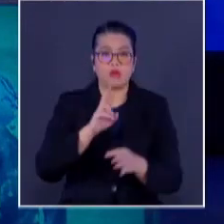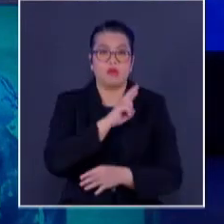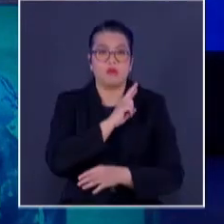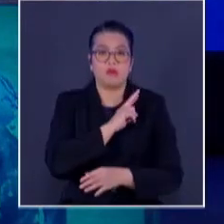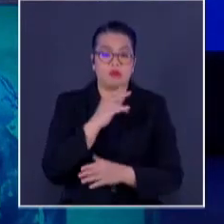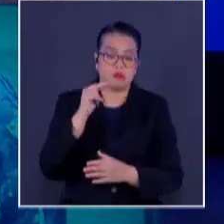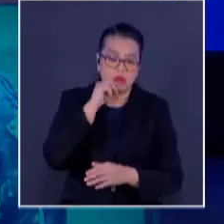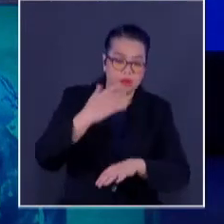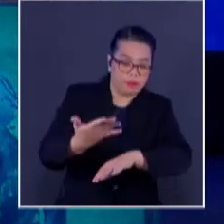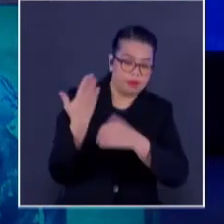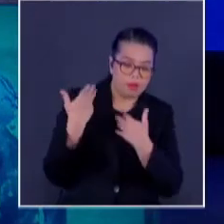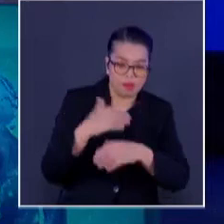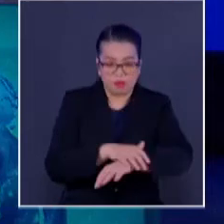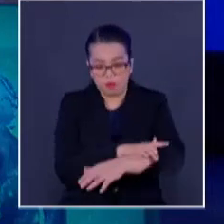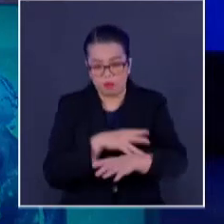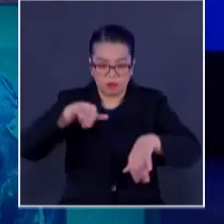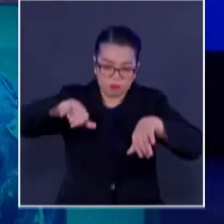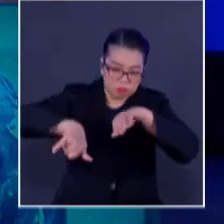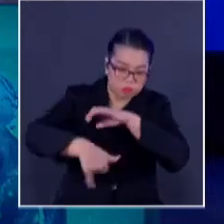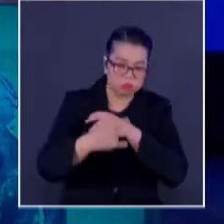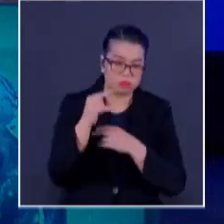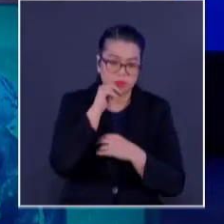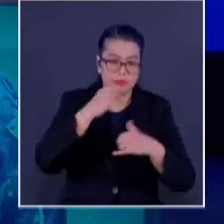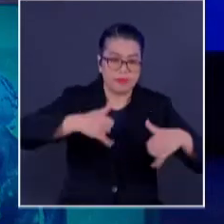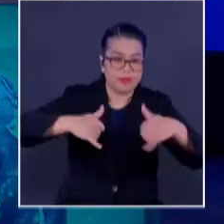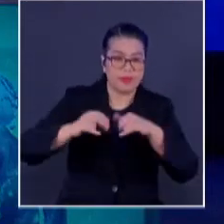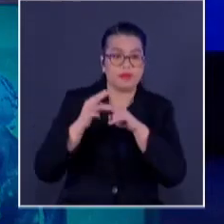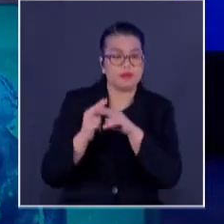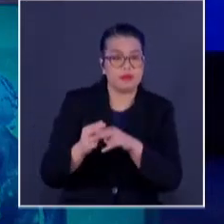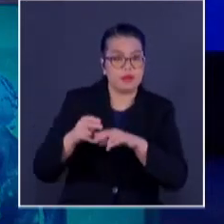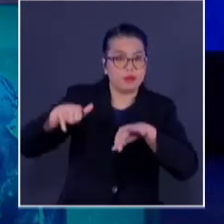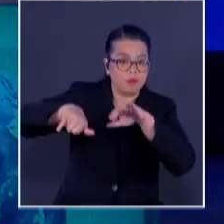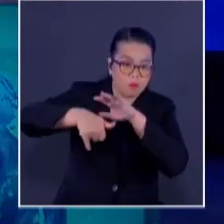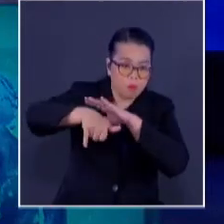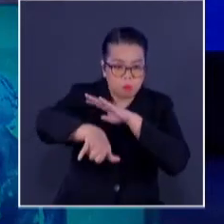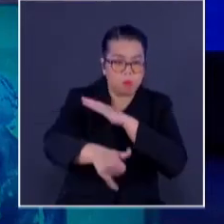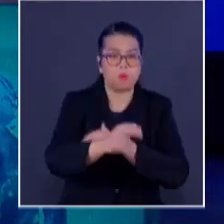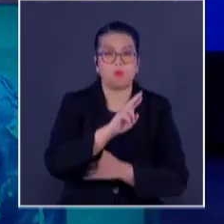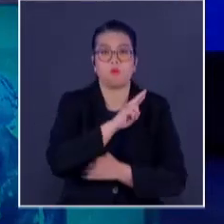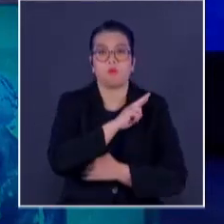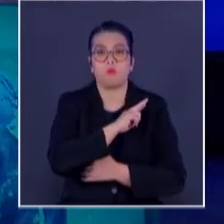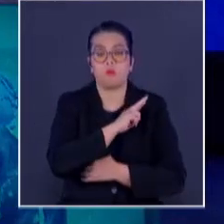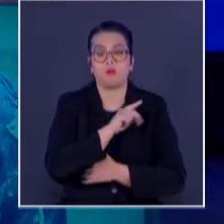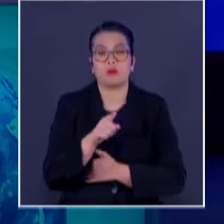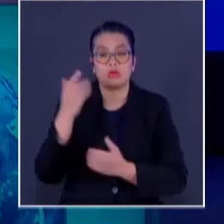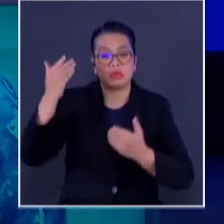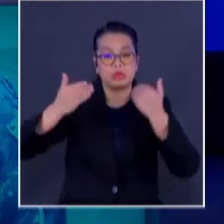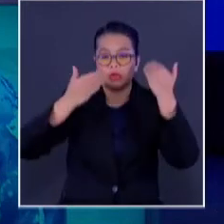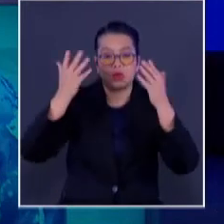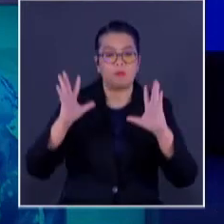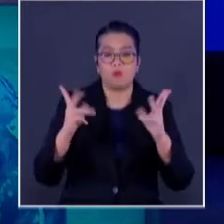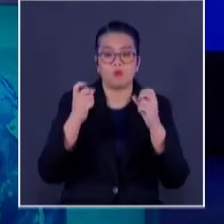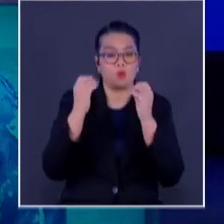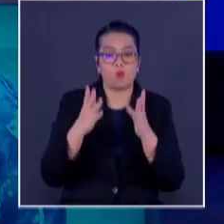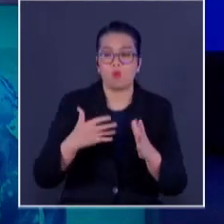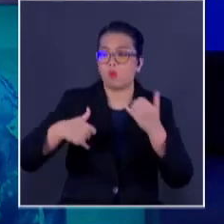น้องไปล้างตัวอาจจะไปฝึกดำน้ำเองหรือเปล่าหลังจากที่กิจกรรมเสร็จสิ้นหมดแล้วแล้วเกิดจมน้ำในช่วงที่กิจกรรมมันหมดไปแล้วครูไม่อ